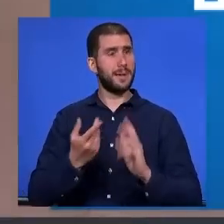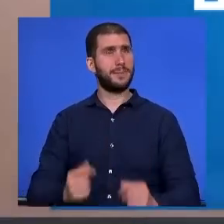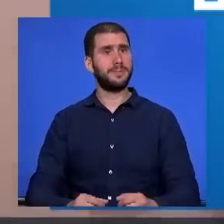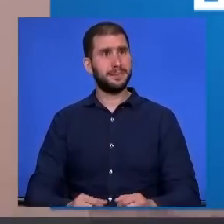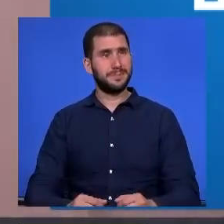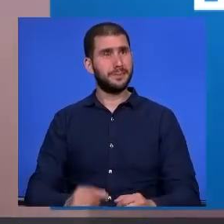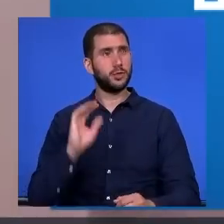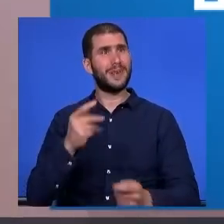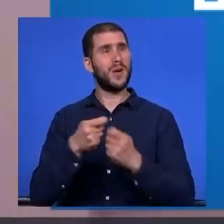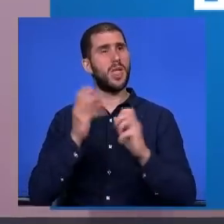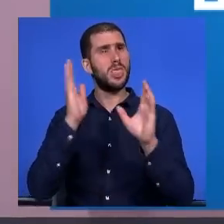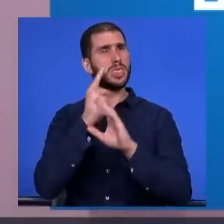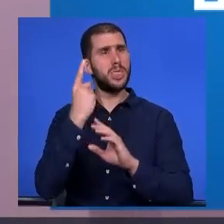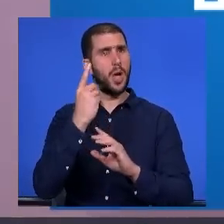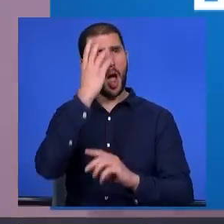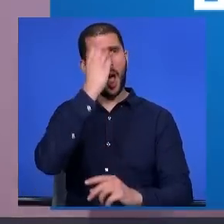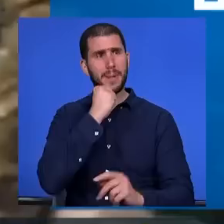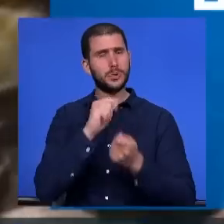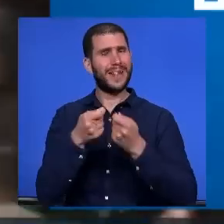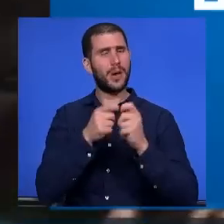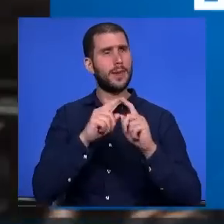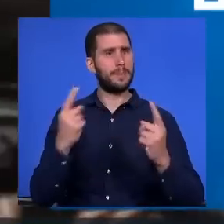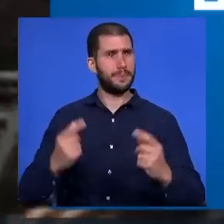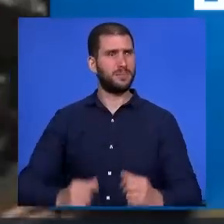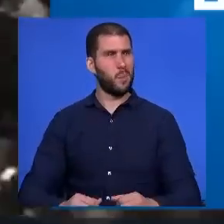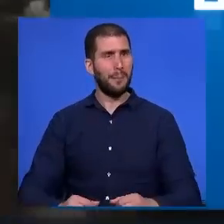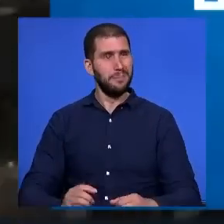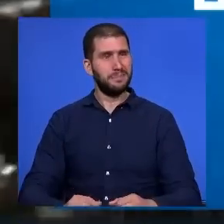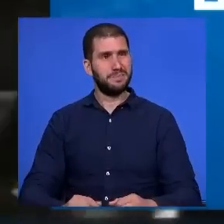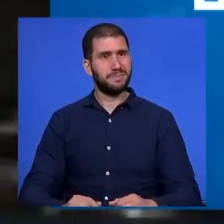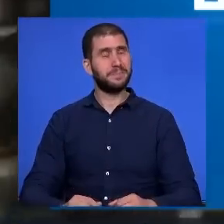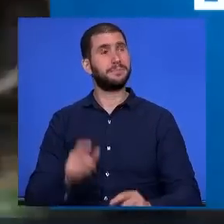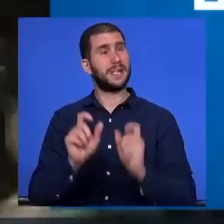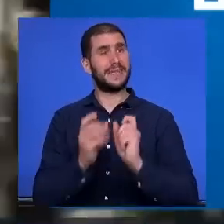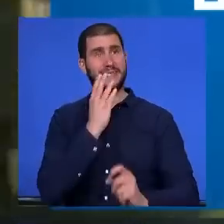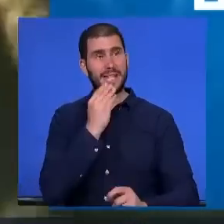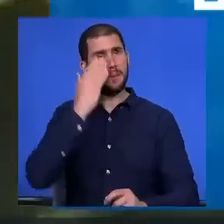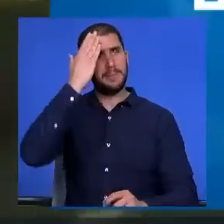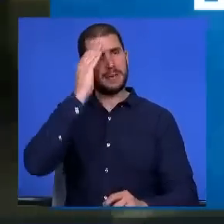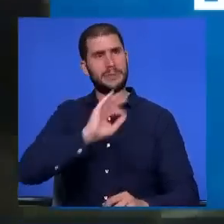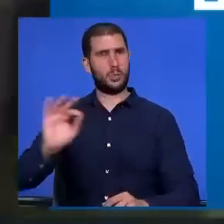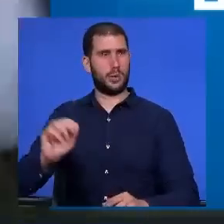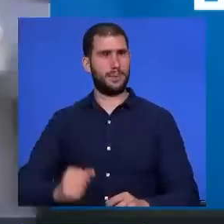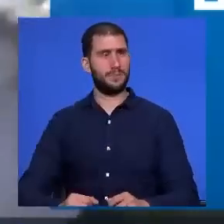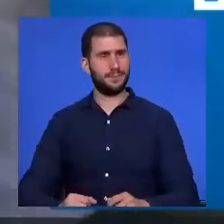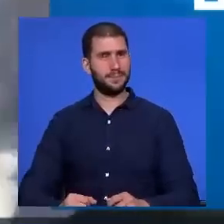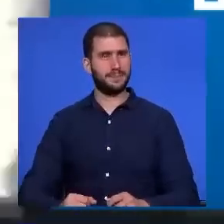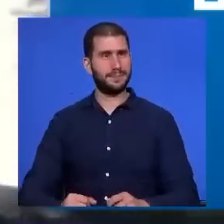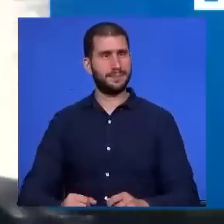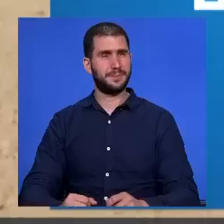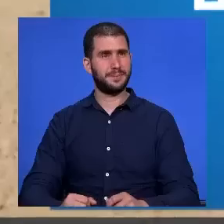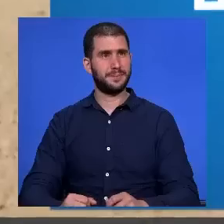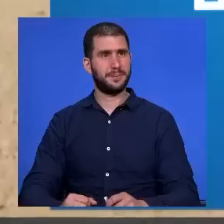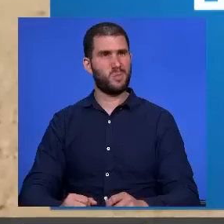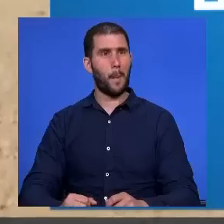من المجموعات الإرهابية كما هي حماس وغيرها من المجموعات الإرهابية التي يعرفها الشعب ويعرف إرهابها الشعب الإسرائيلي